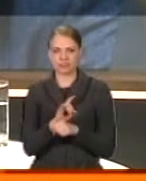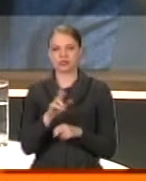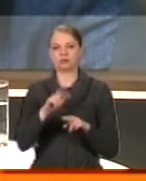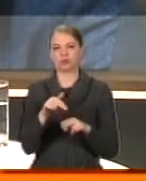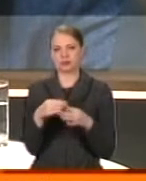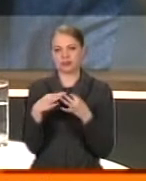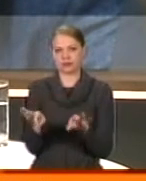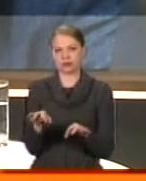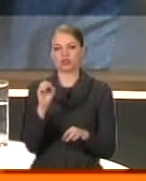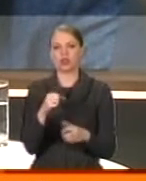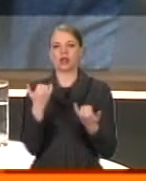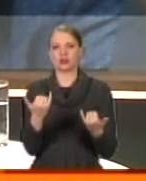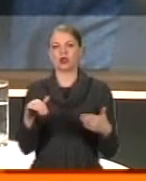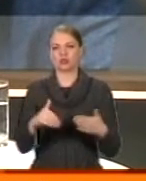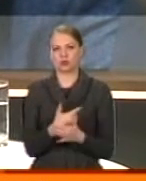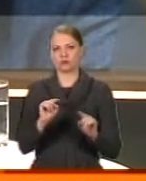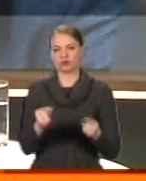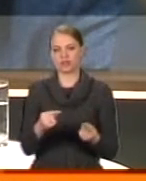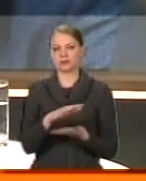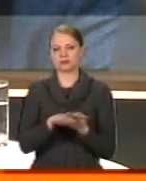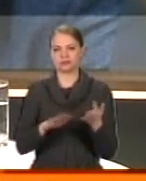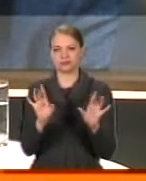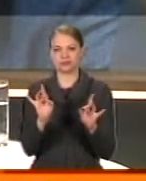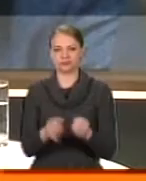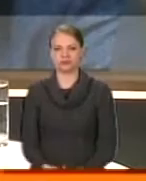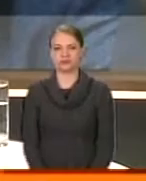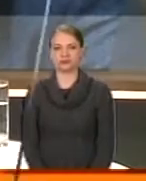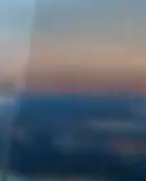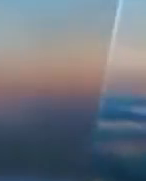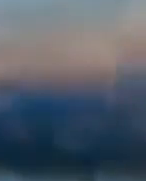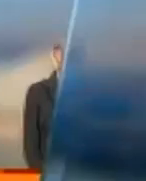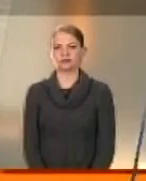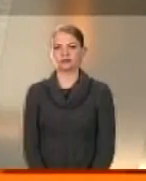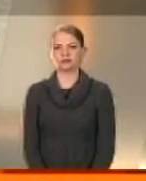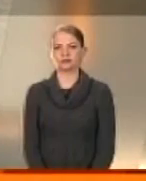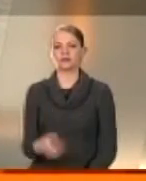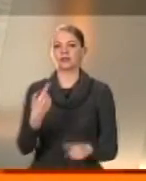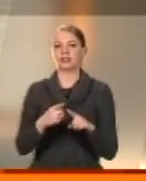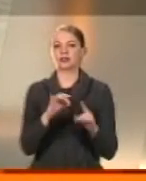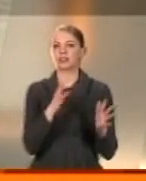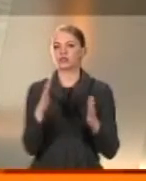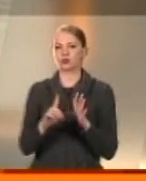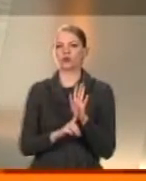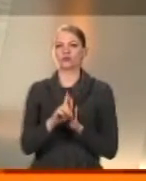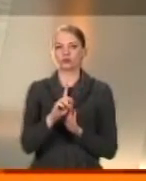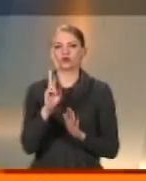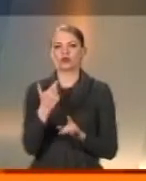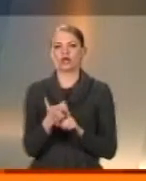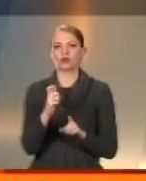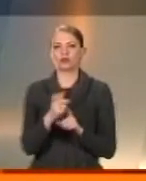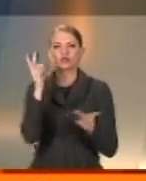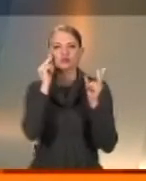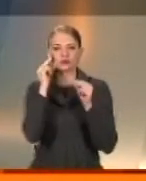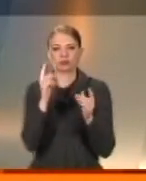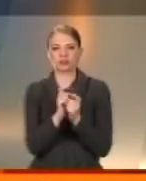полісмена відпустили, а нині знову затримали. Все з'ясовувала Олена Лунькова. Ця історія розпочалася, як і більшість